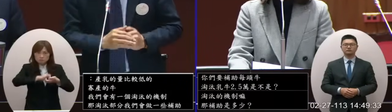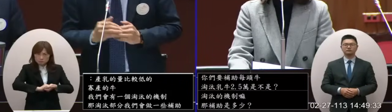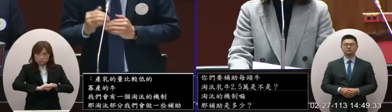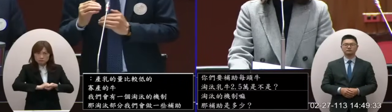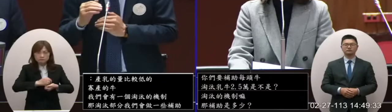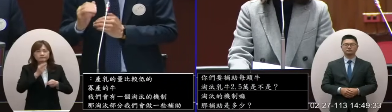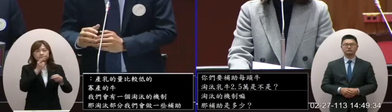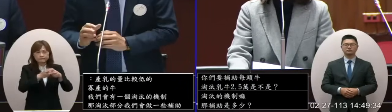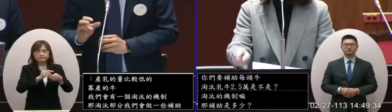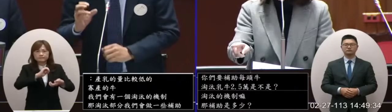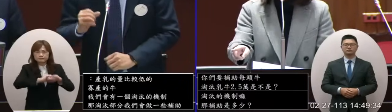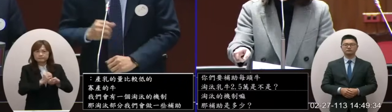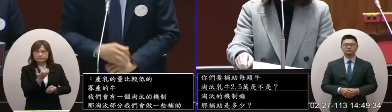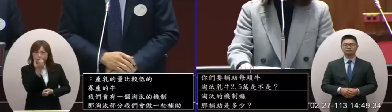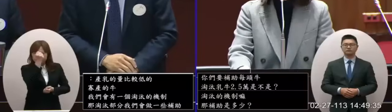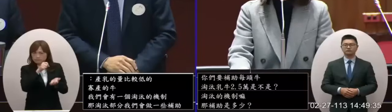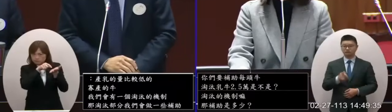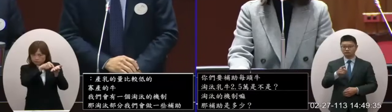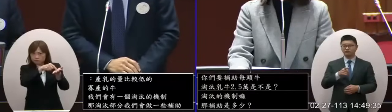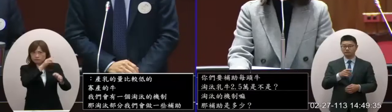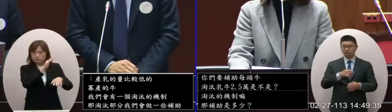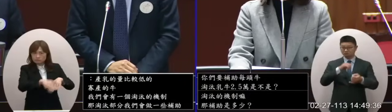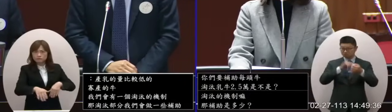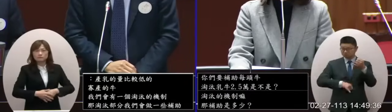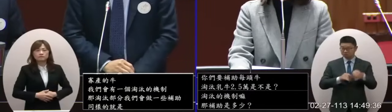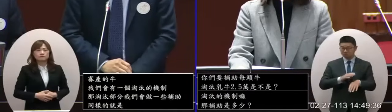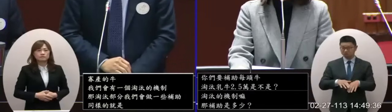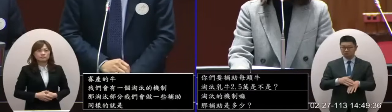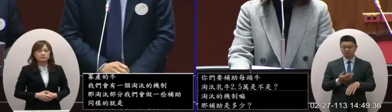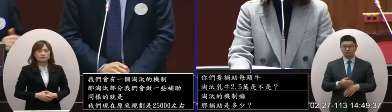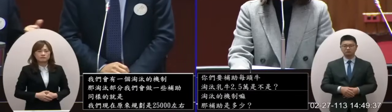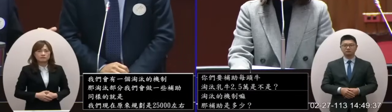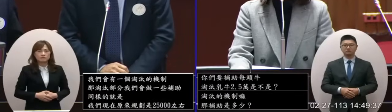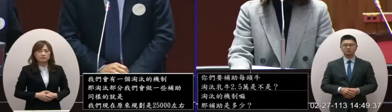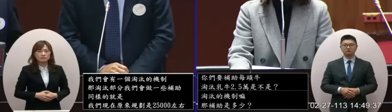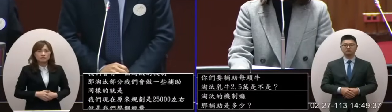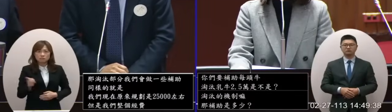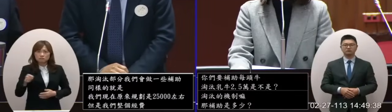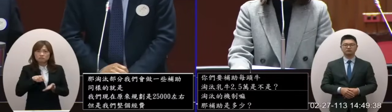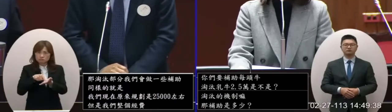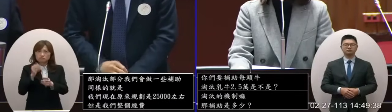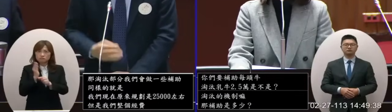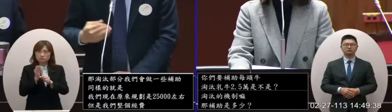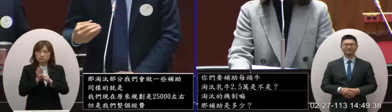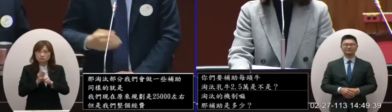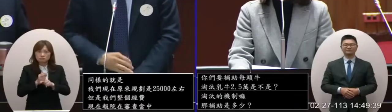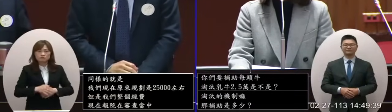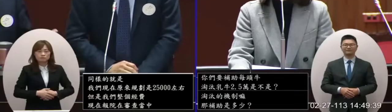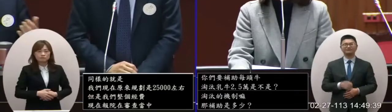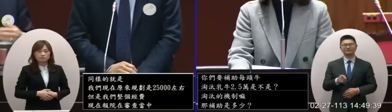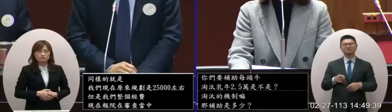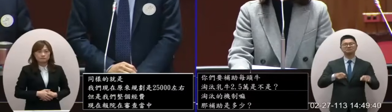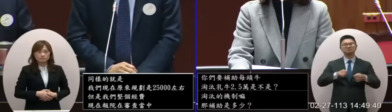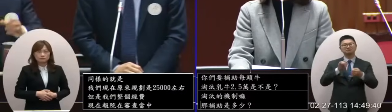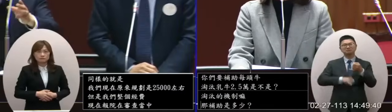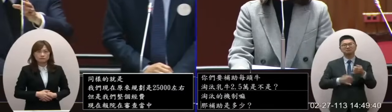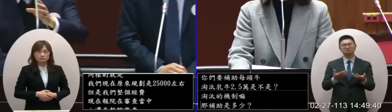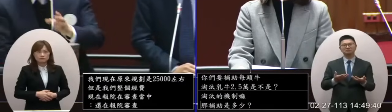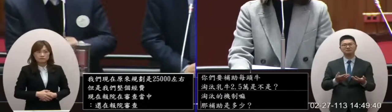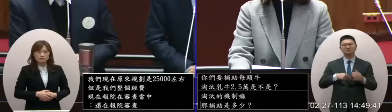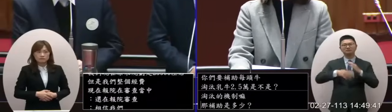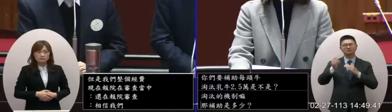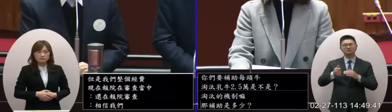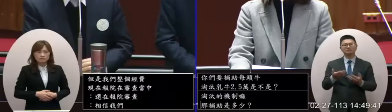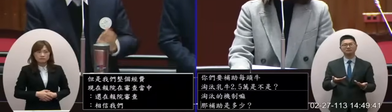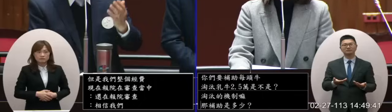为酪农争取最大的一个量。对， 会不会跳票？ 他已经在申请了嘛？哈， 我们已经申请 了。会不会跳票啊？院长会